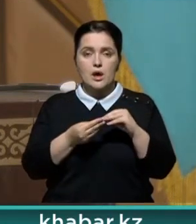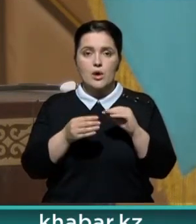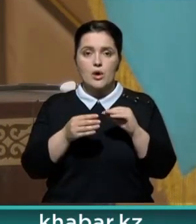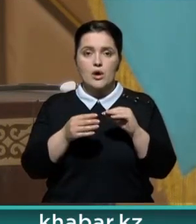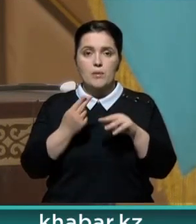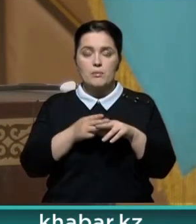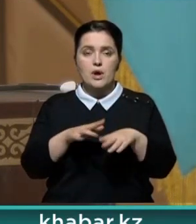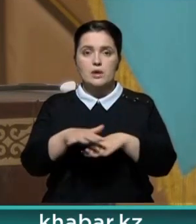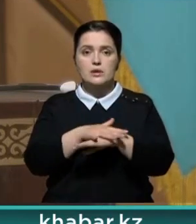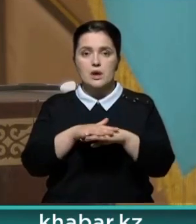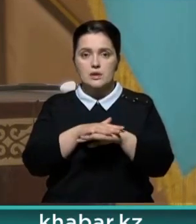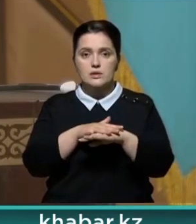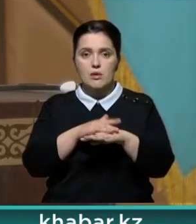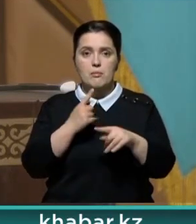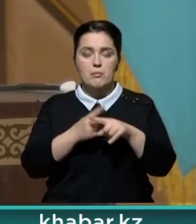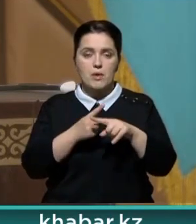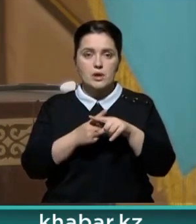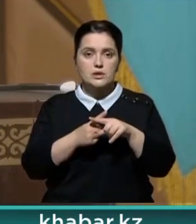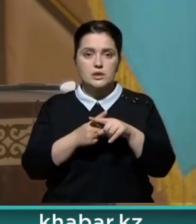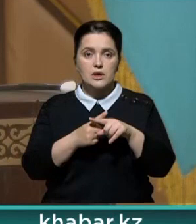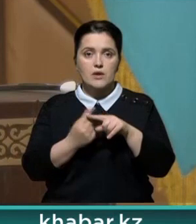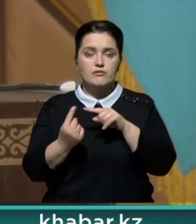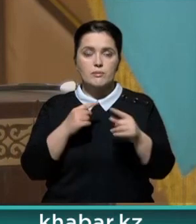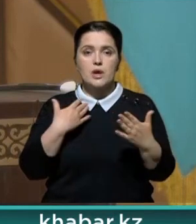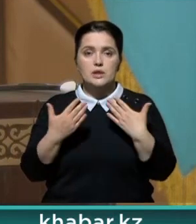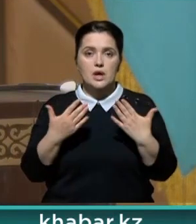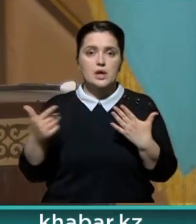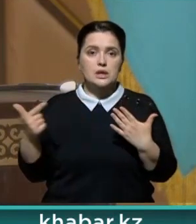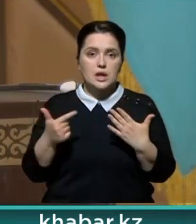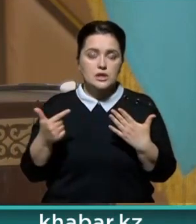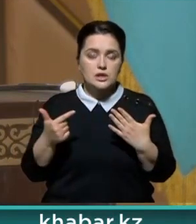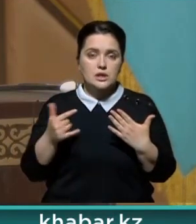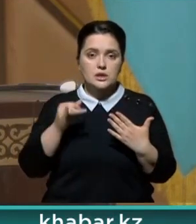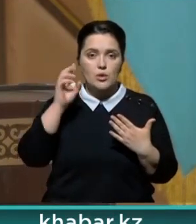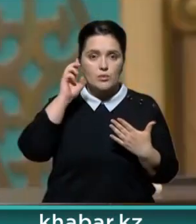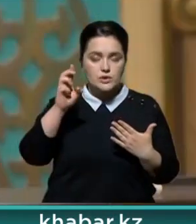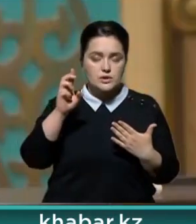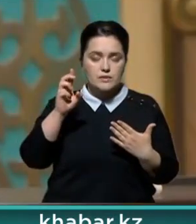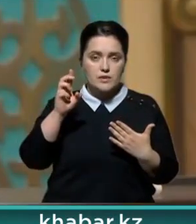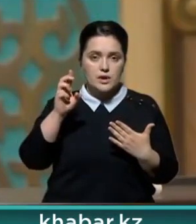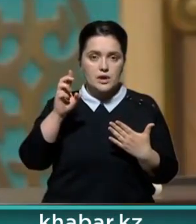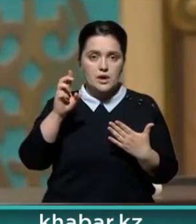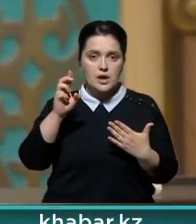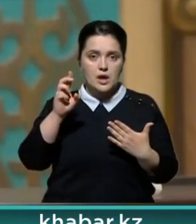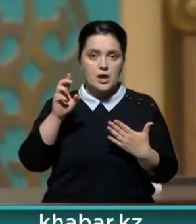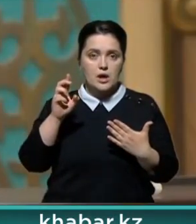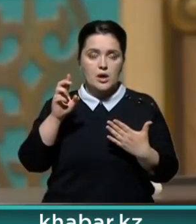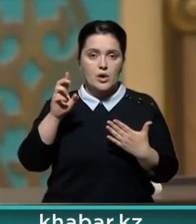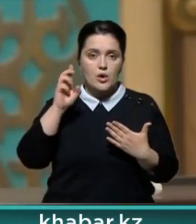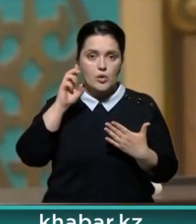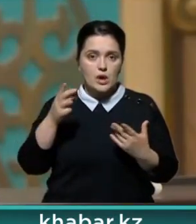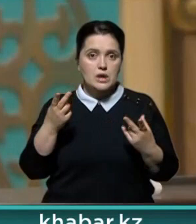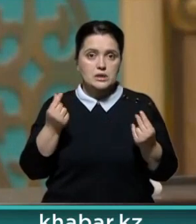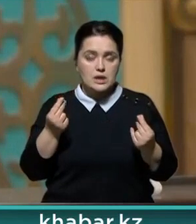долю населения положительно оценившего взаимоотношения институтов гражданского общества и государства вот что происходит с